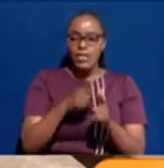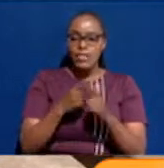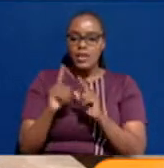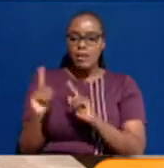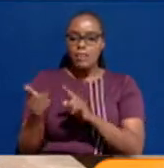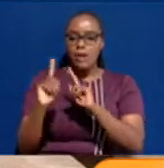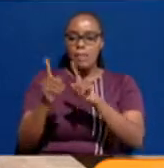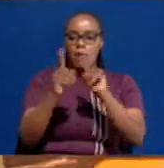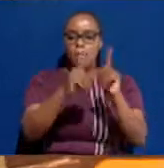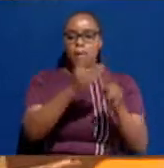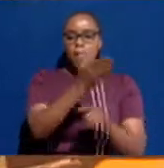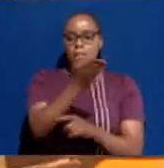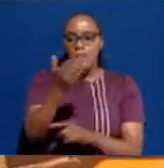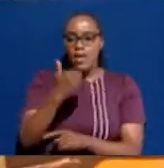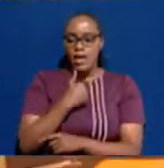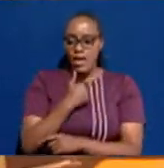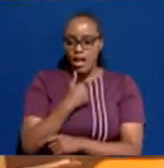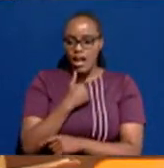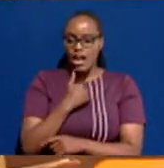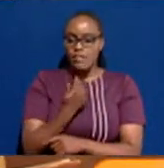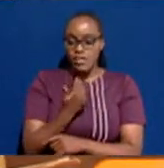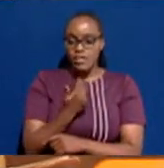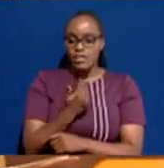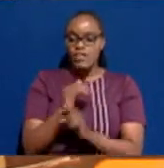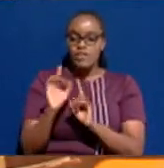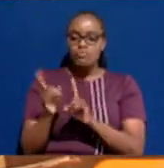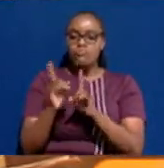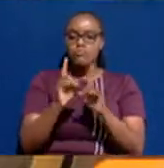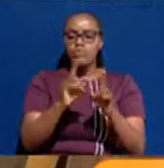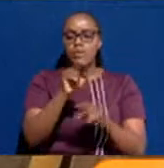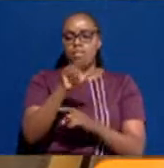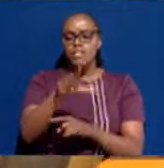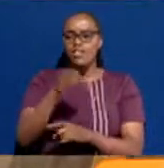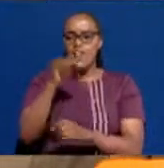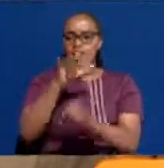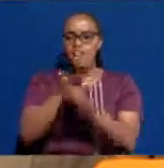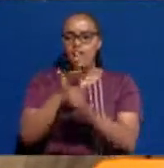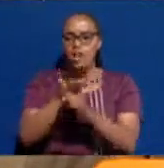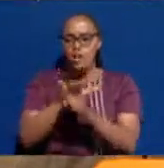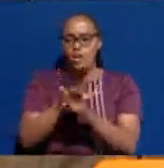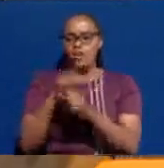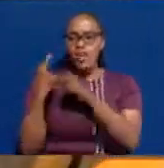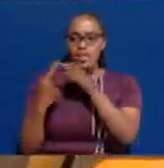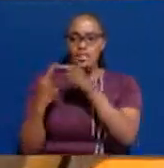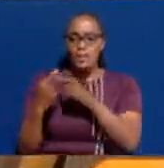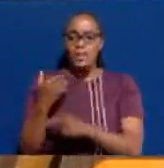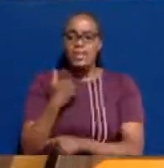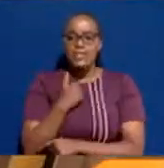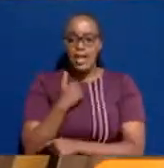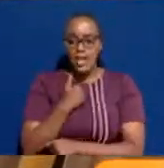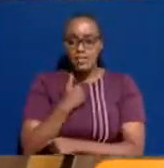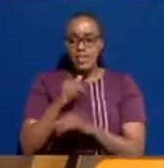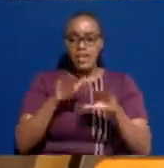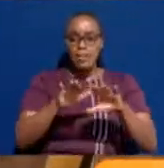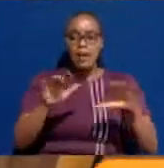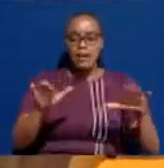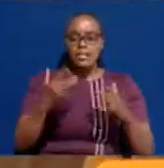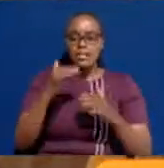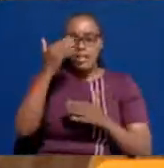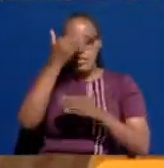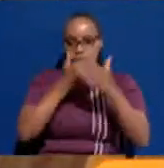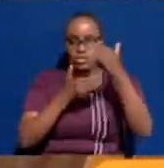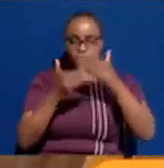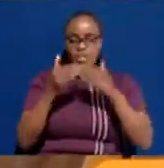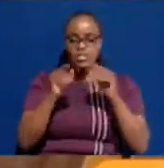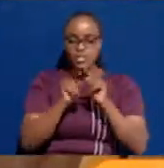nazungusha. Marashi ya gari nazungusha. Hapo ndipo nilipata a lot of experience na marketing one on one,